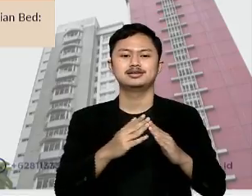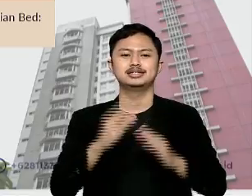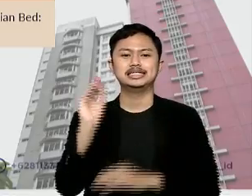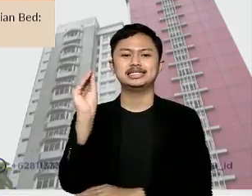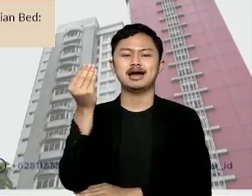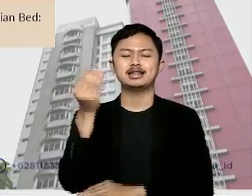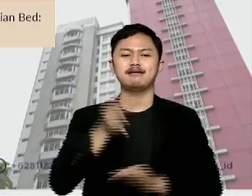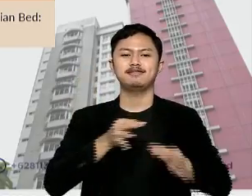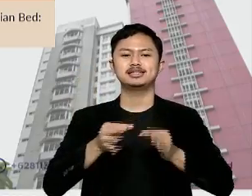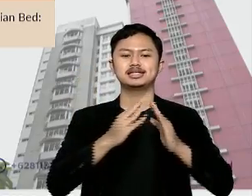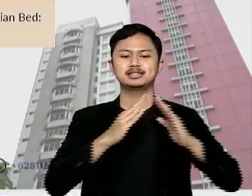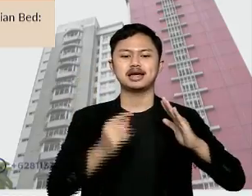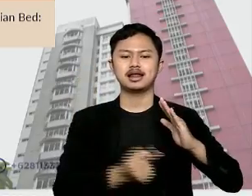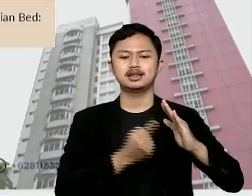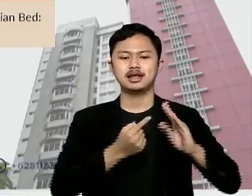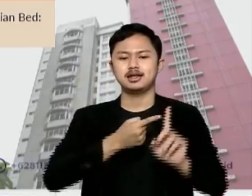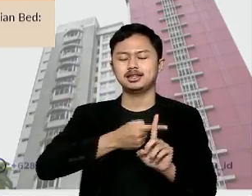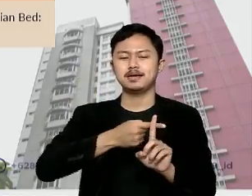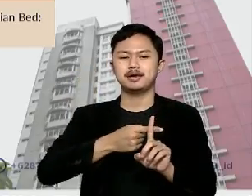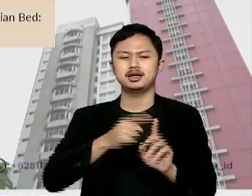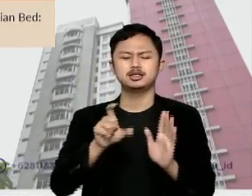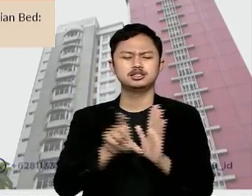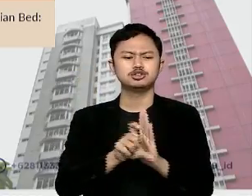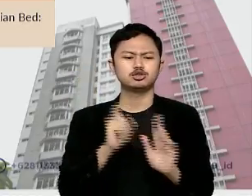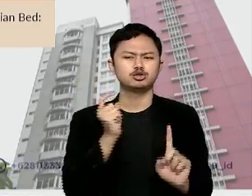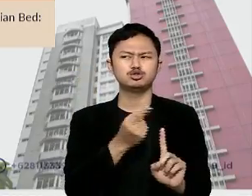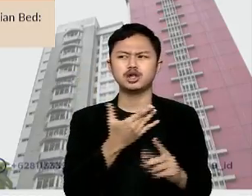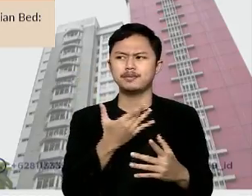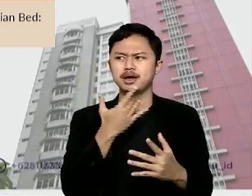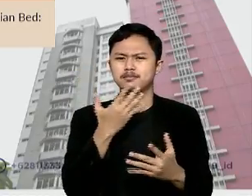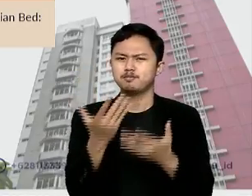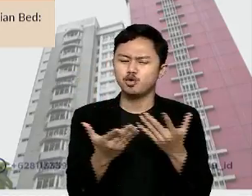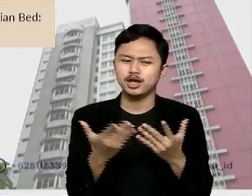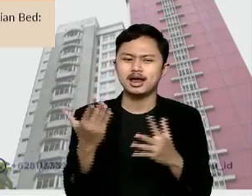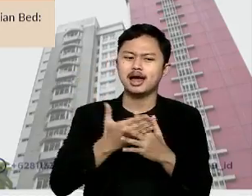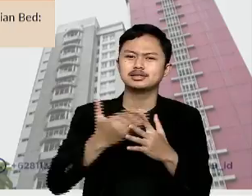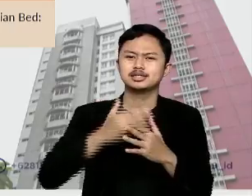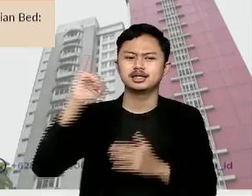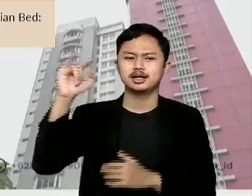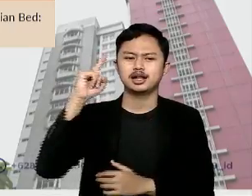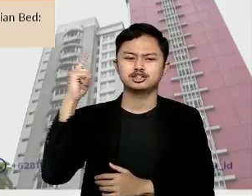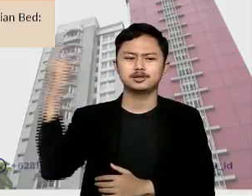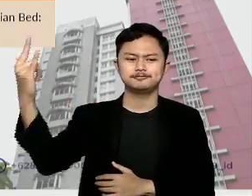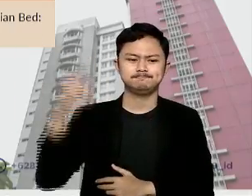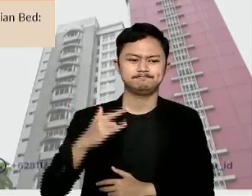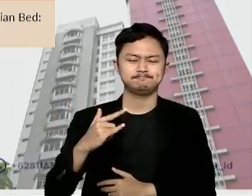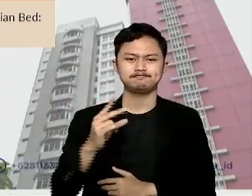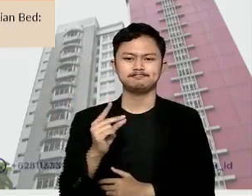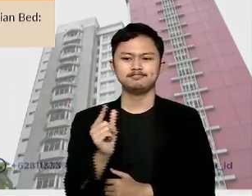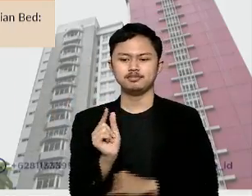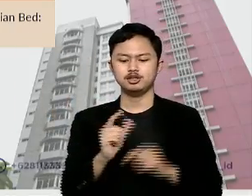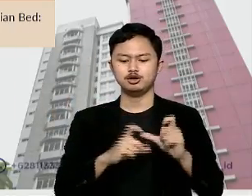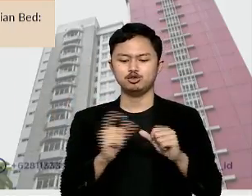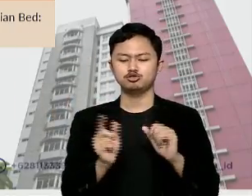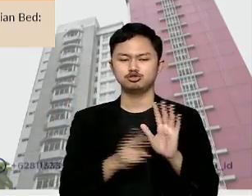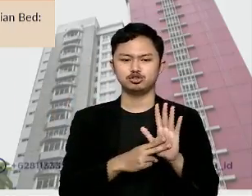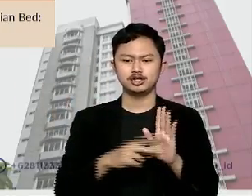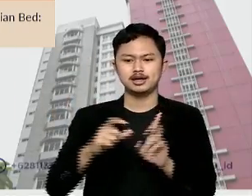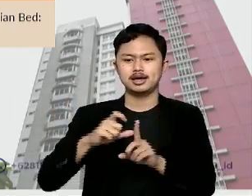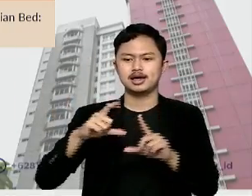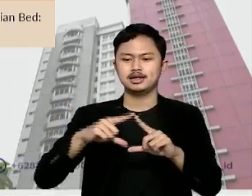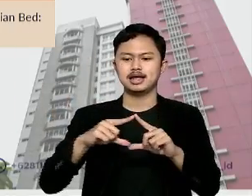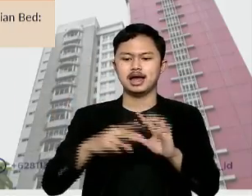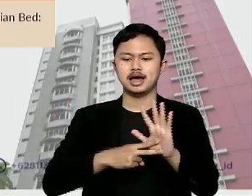DKI Jakarta sebagai salah satu pintu kedatangan internasional, yaitu di Rusun dan Mogot